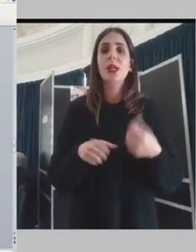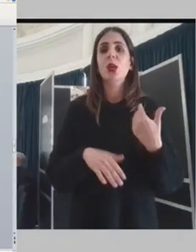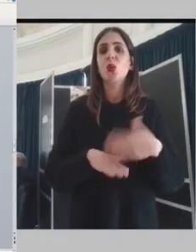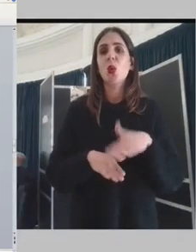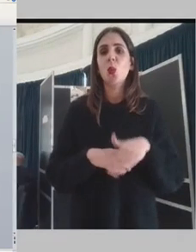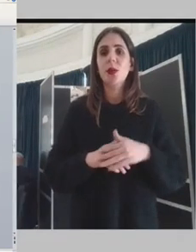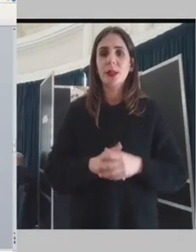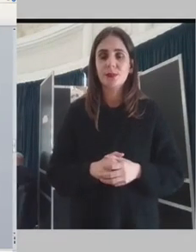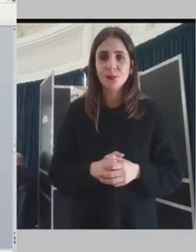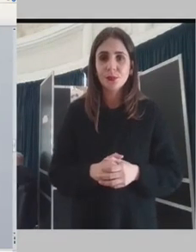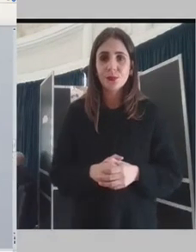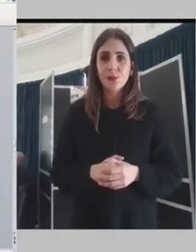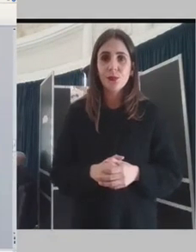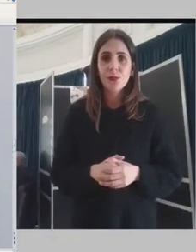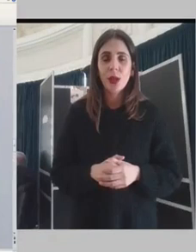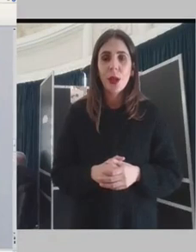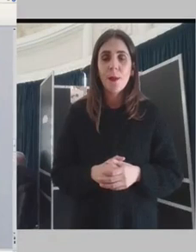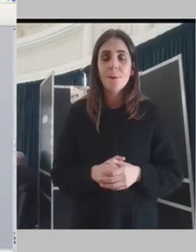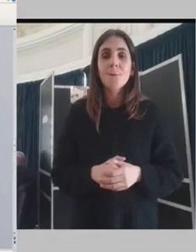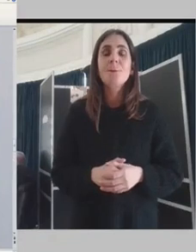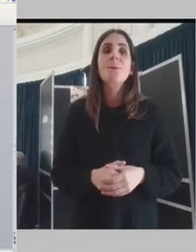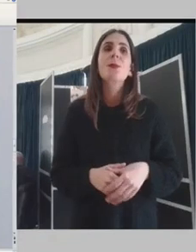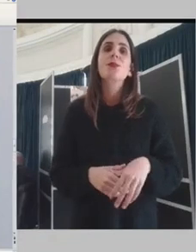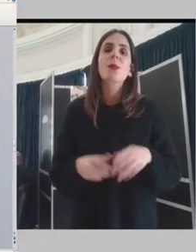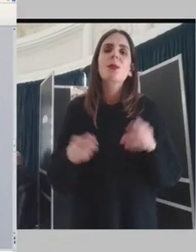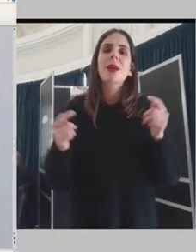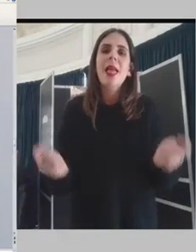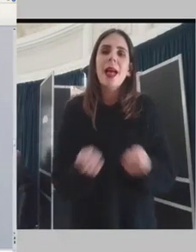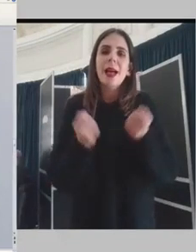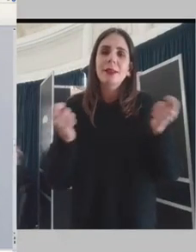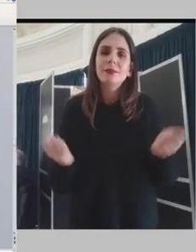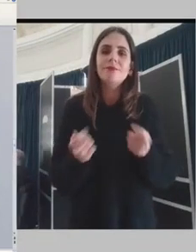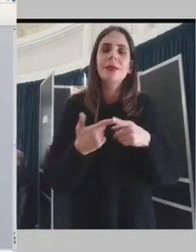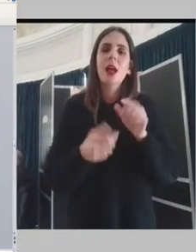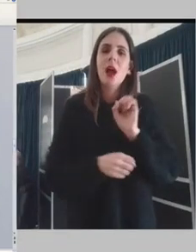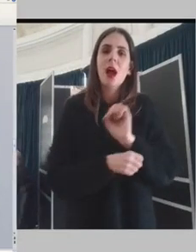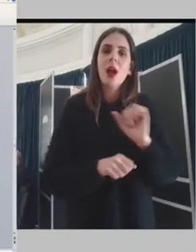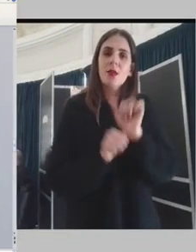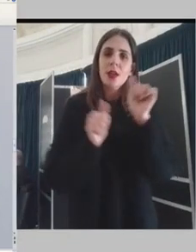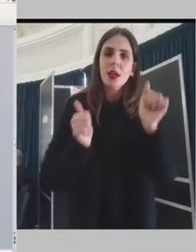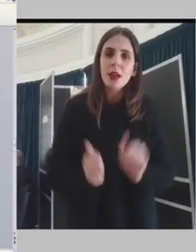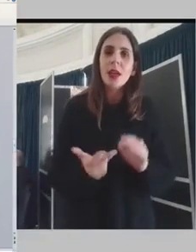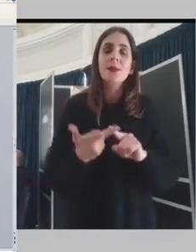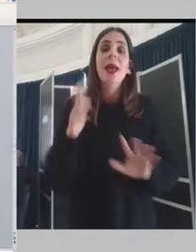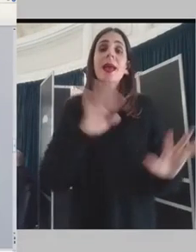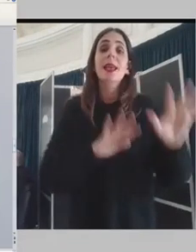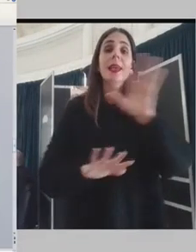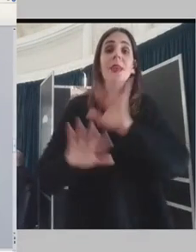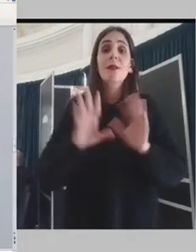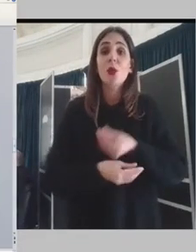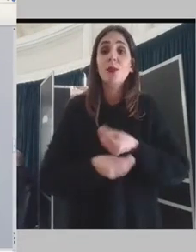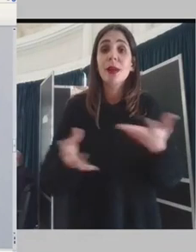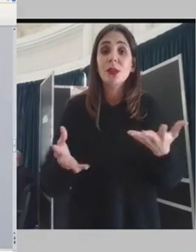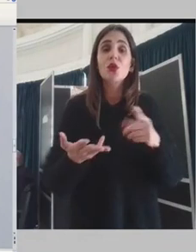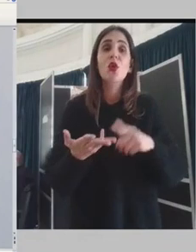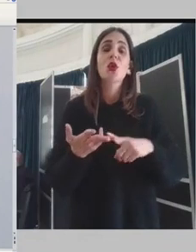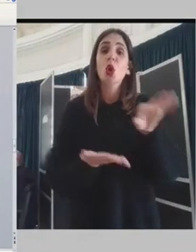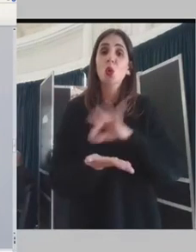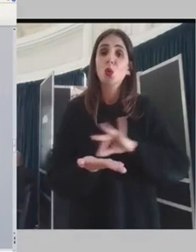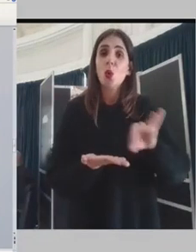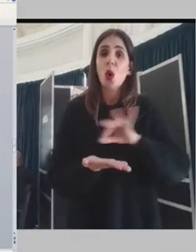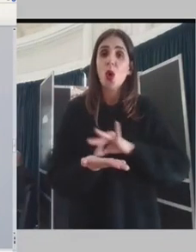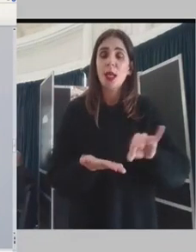Quando parliamo di addestramento, di insegnamento, di informazione, parliamo di scuole.